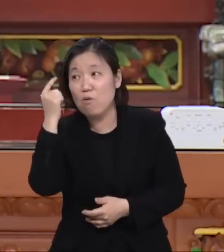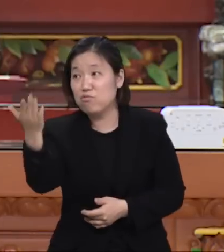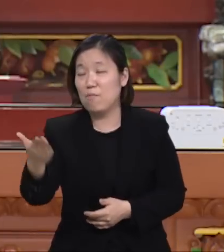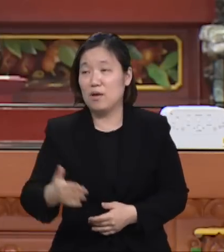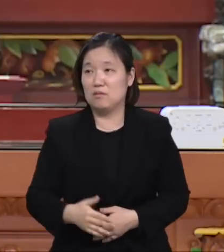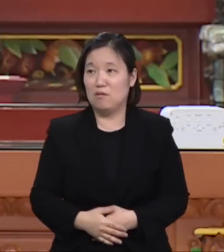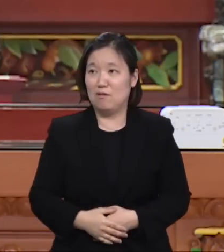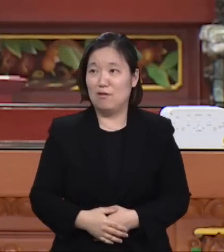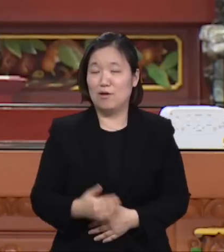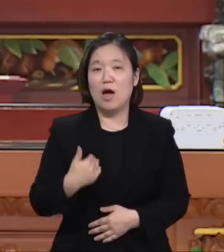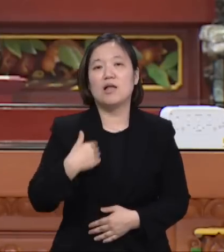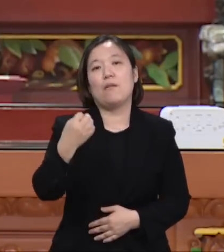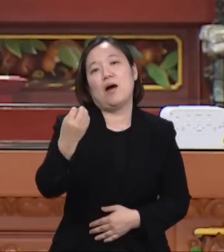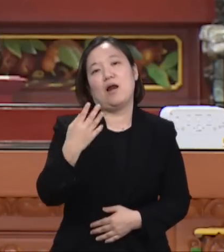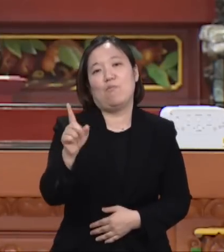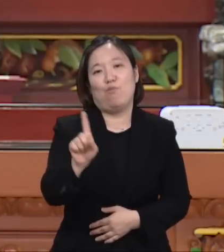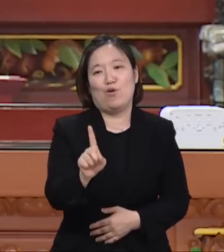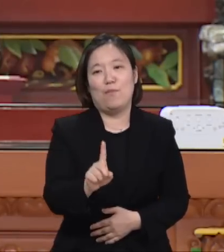하는 얘기가